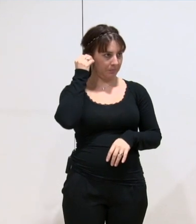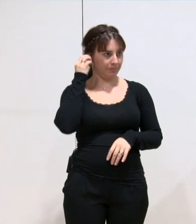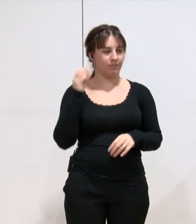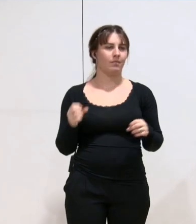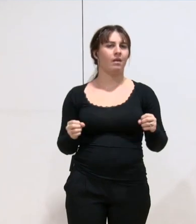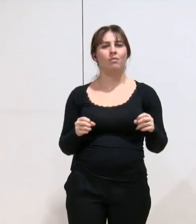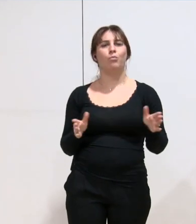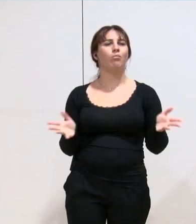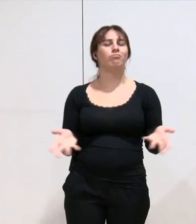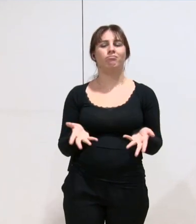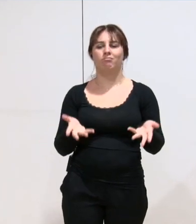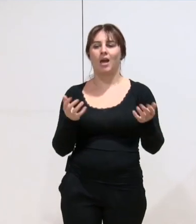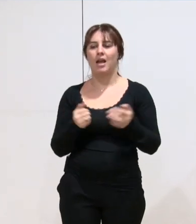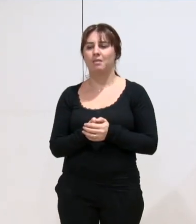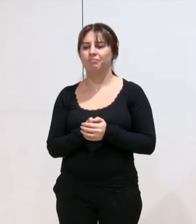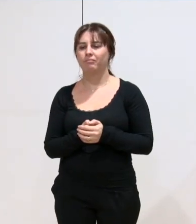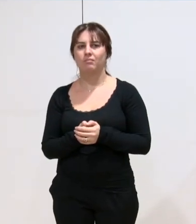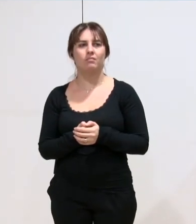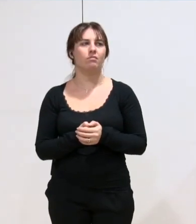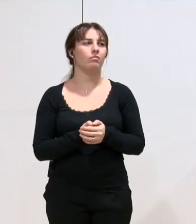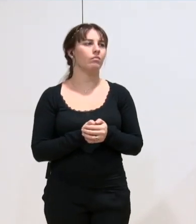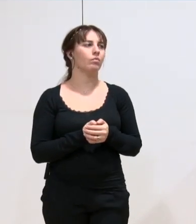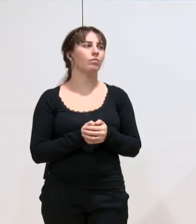Allez, pour peut-être passer